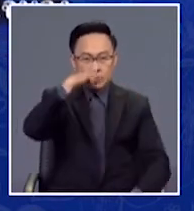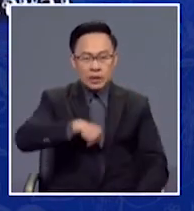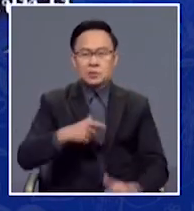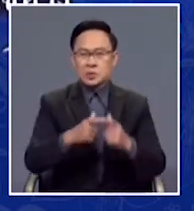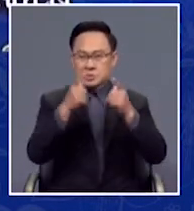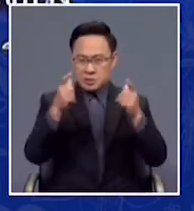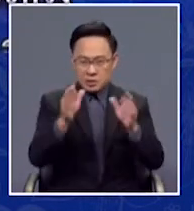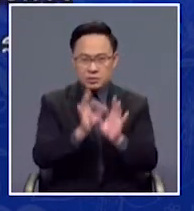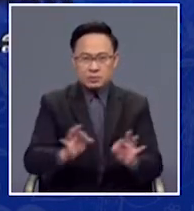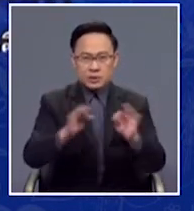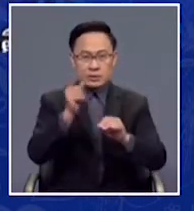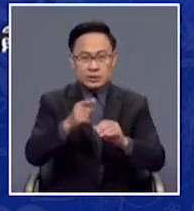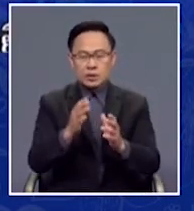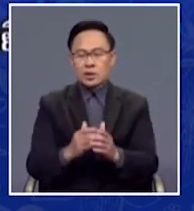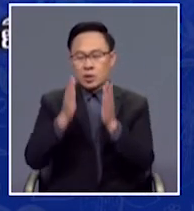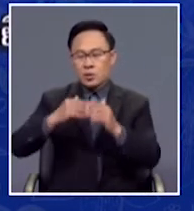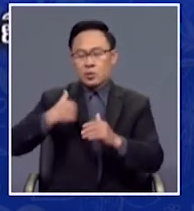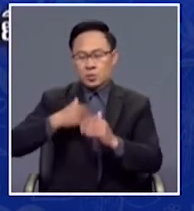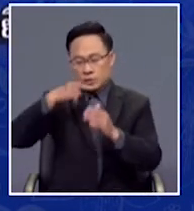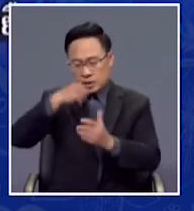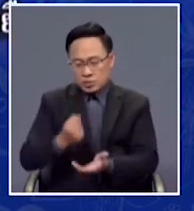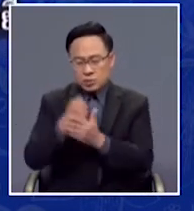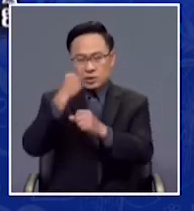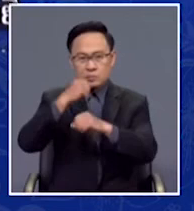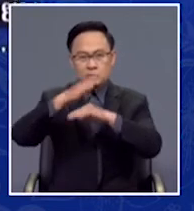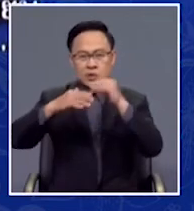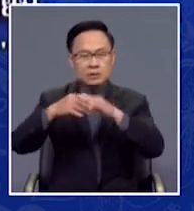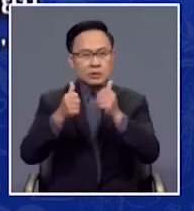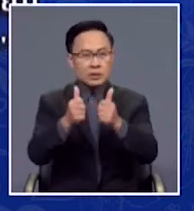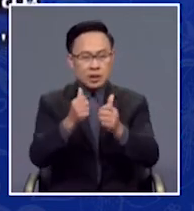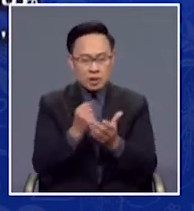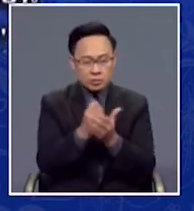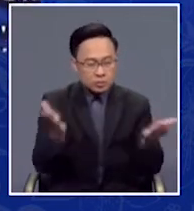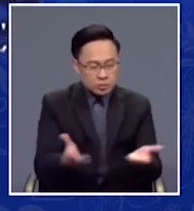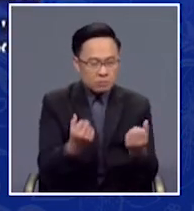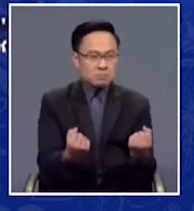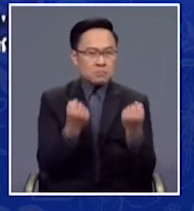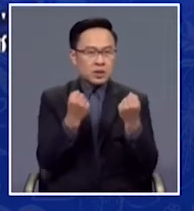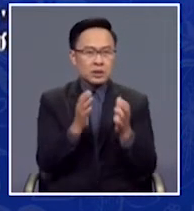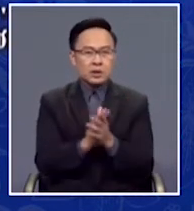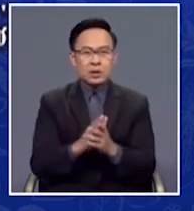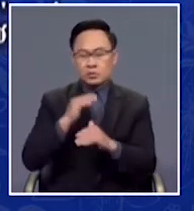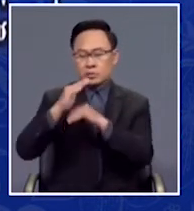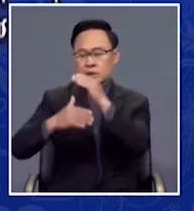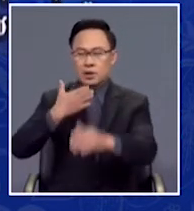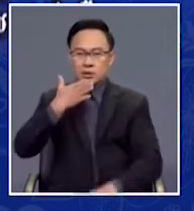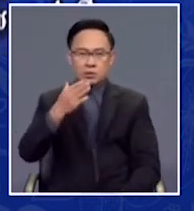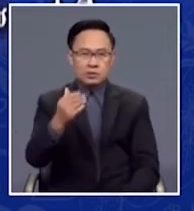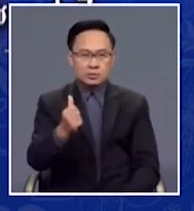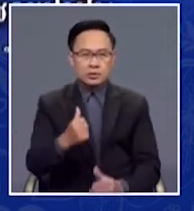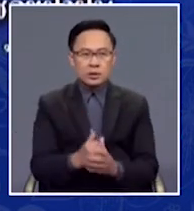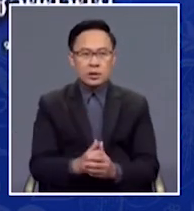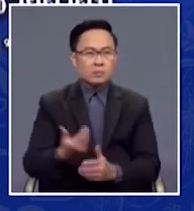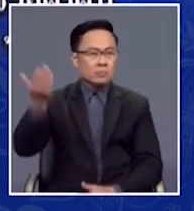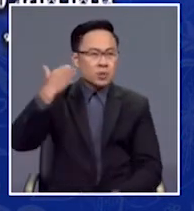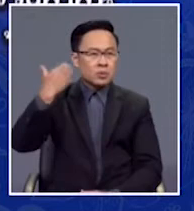ใหญ่ยิ่งสร้างทุกสิ่งย่อมได้ดังใจหวังหากช่วยกันส่งเสริมเพิ่มพลังไม่อาจยั้งพัฒนาให้ยั่งยืนที่ผ่าน